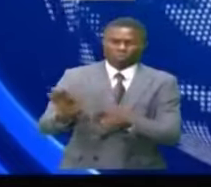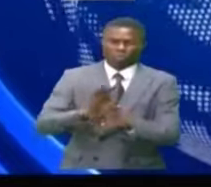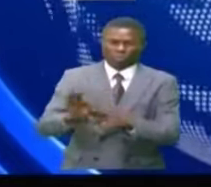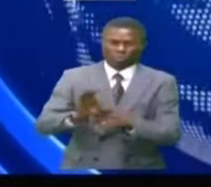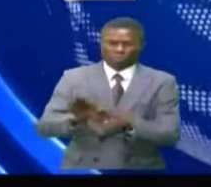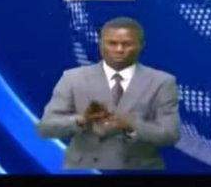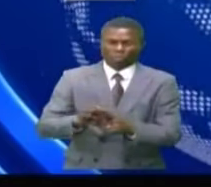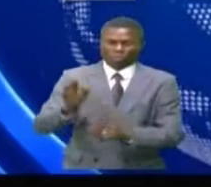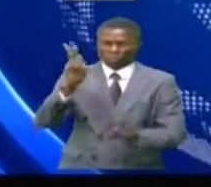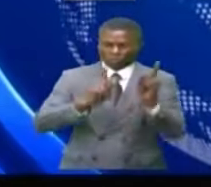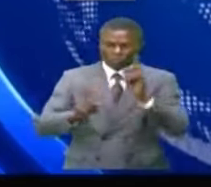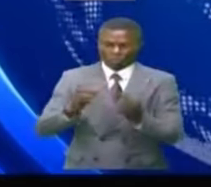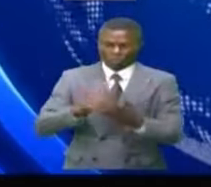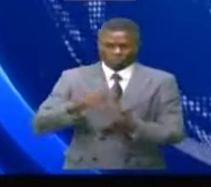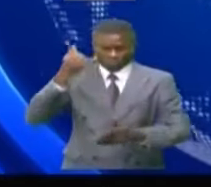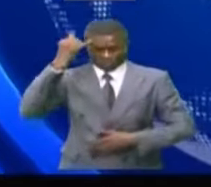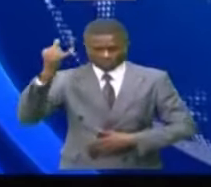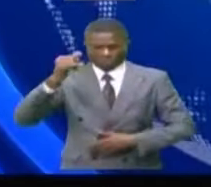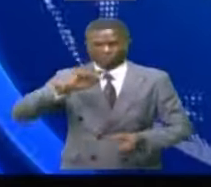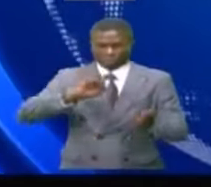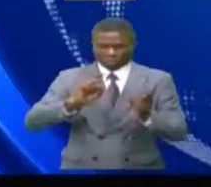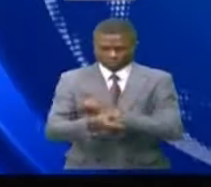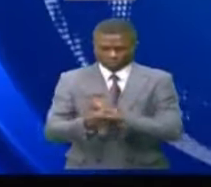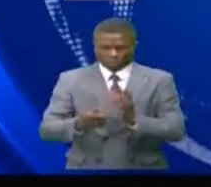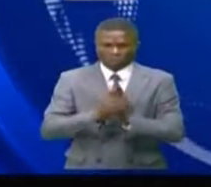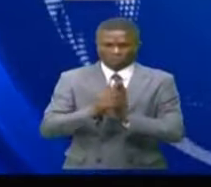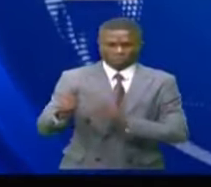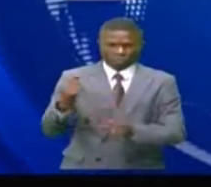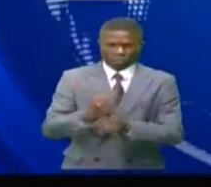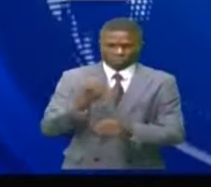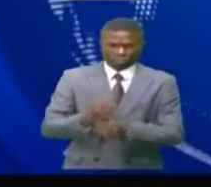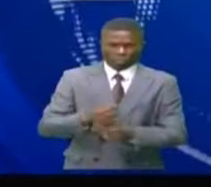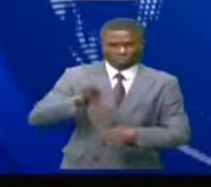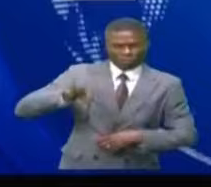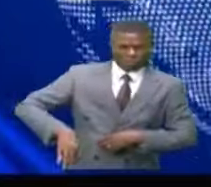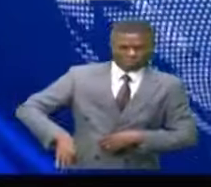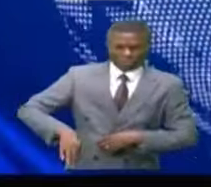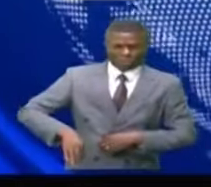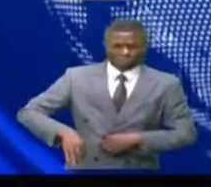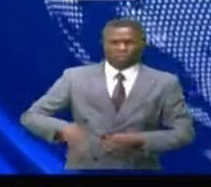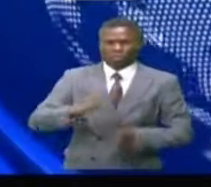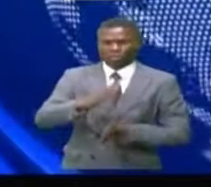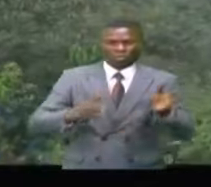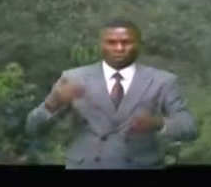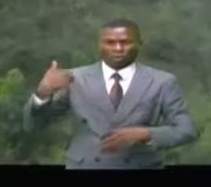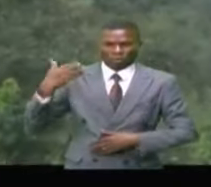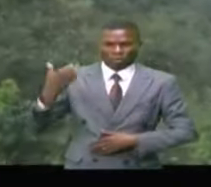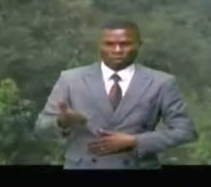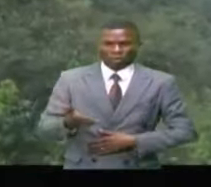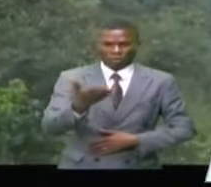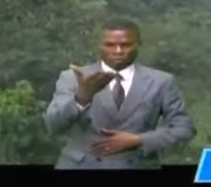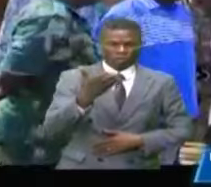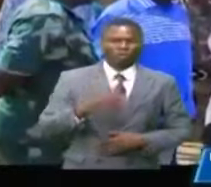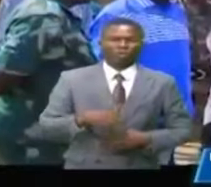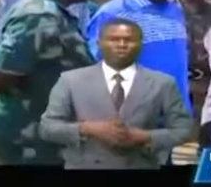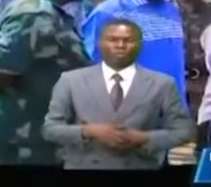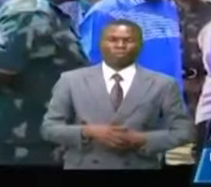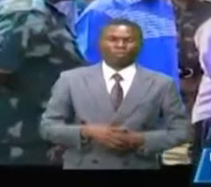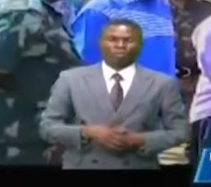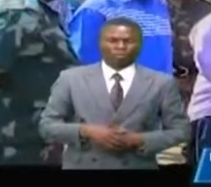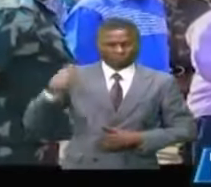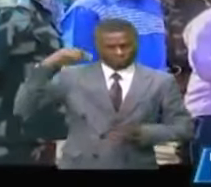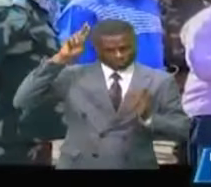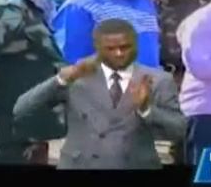finances publiques dans le souci d'améliorer la qualité du travail au profit du trésor public. L'effort cumulé par le